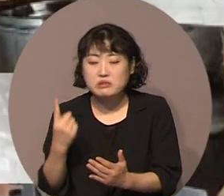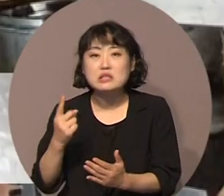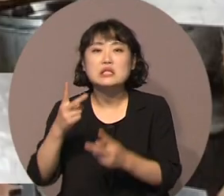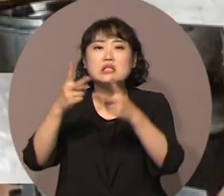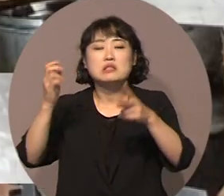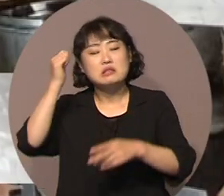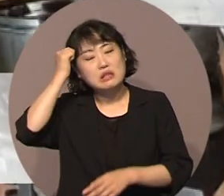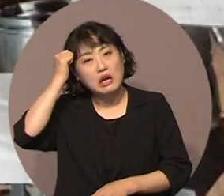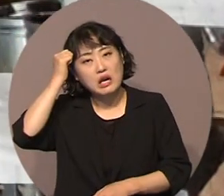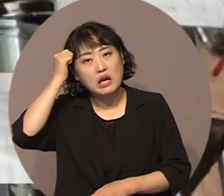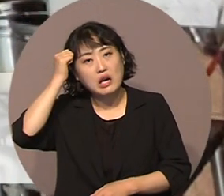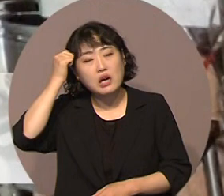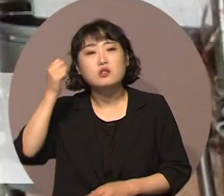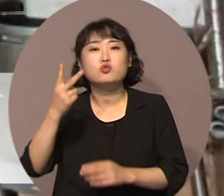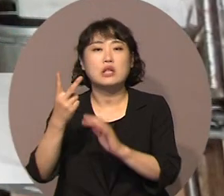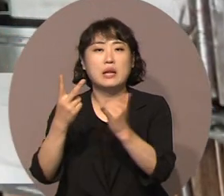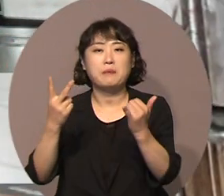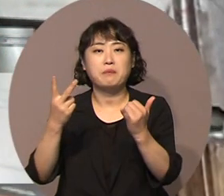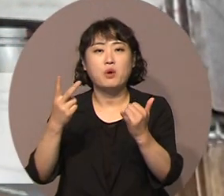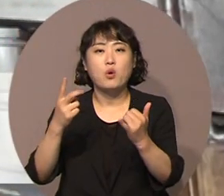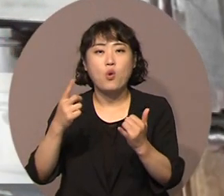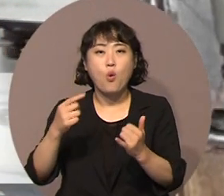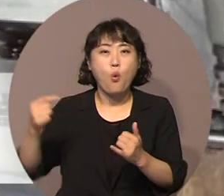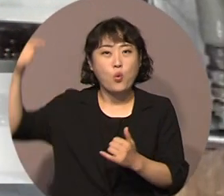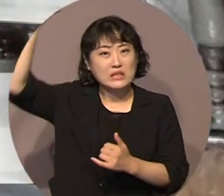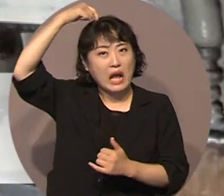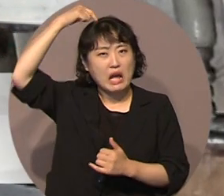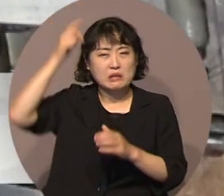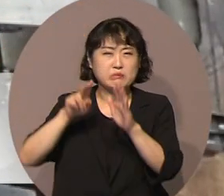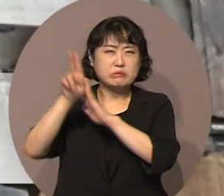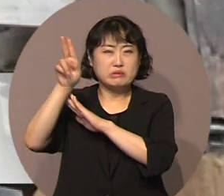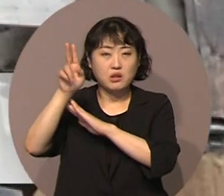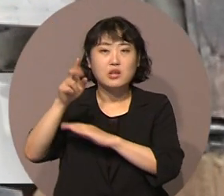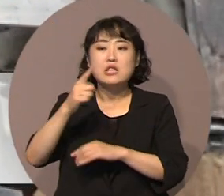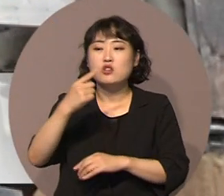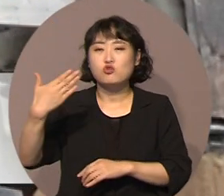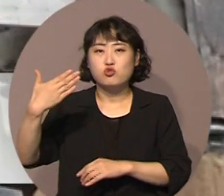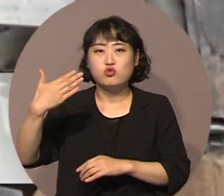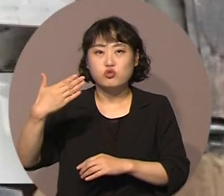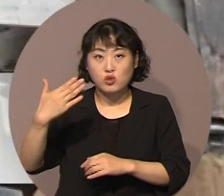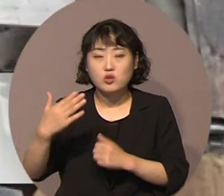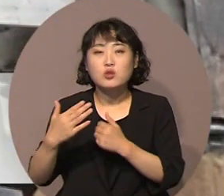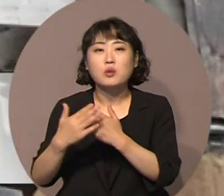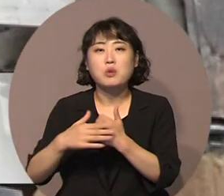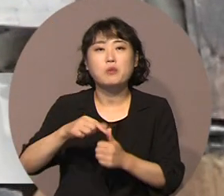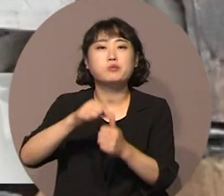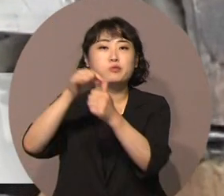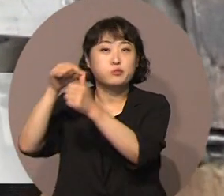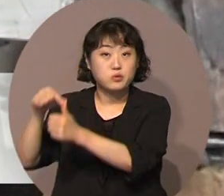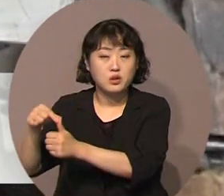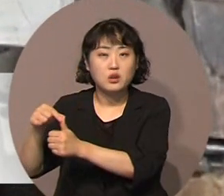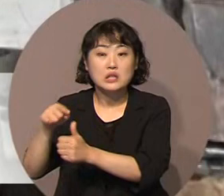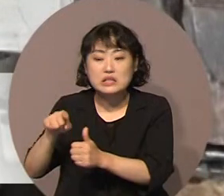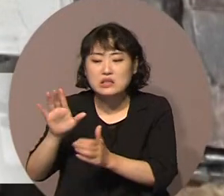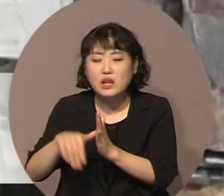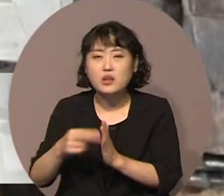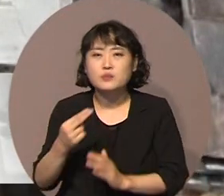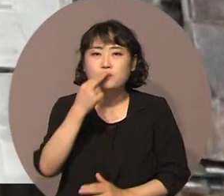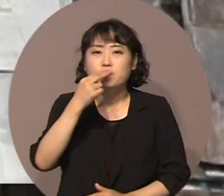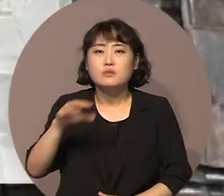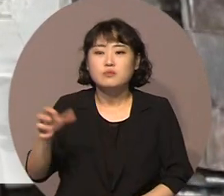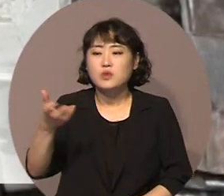2층에서 잠을 자던 투스케익 2명이 옥상으로 대피해 119 구급대의 구조됐고이 과정에서 연기를